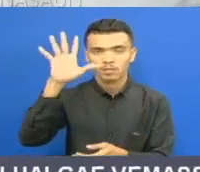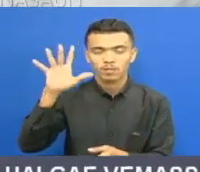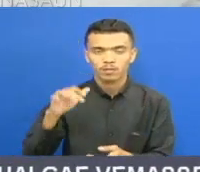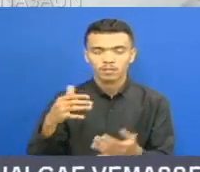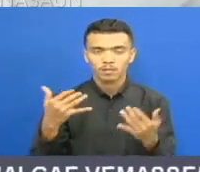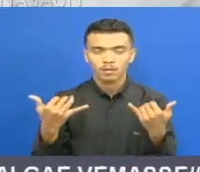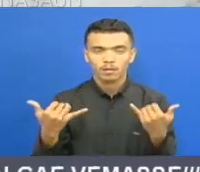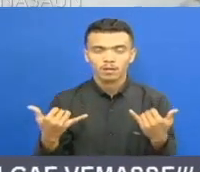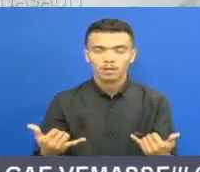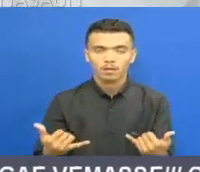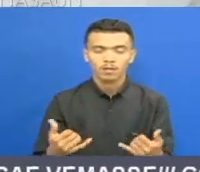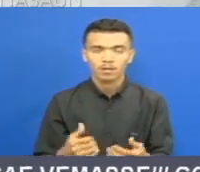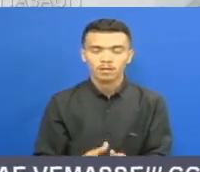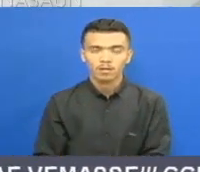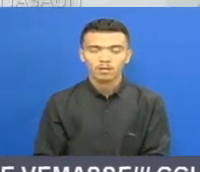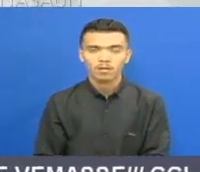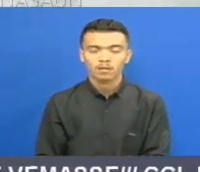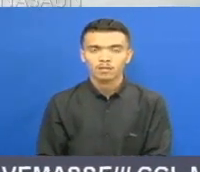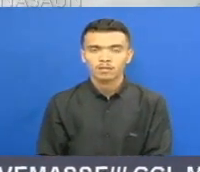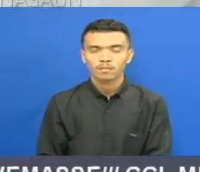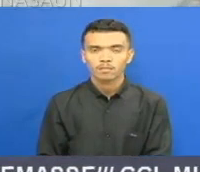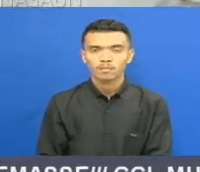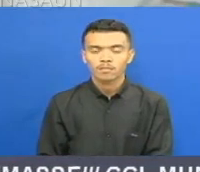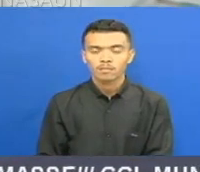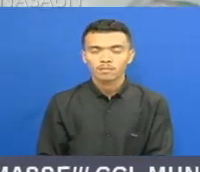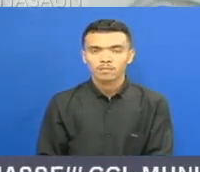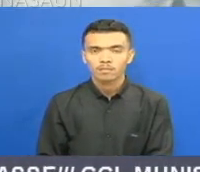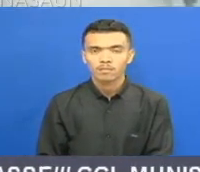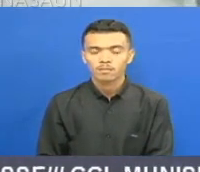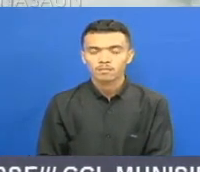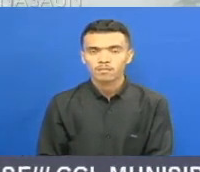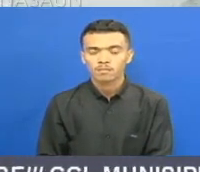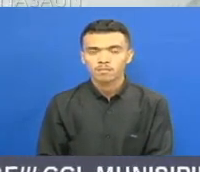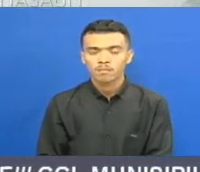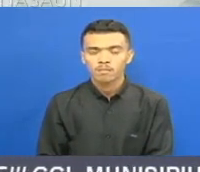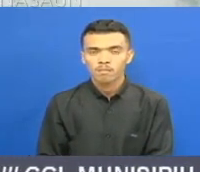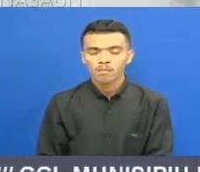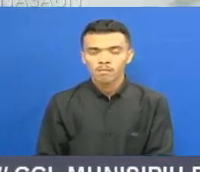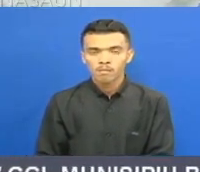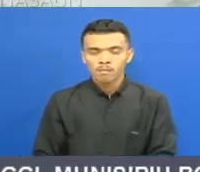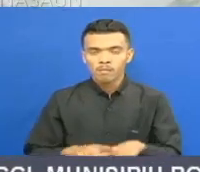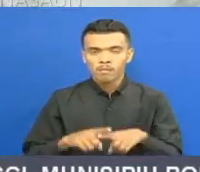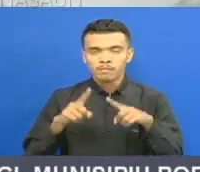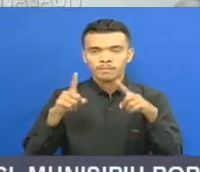agora da via centro a total alunos ia 20 cita mai be ami